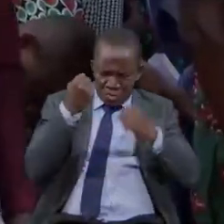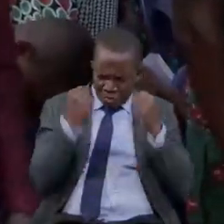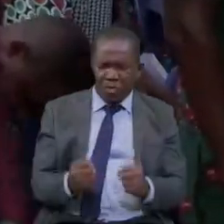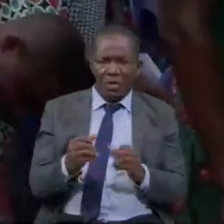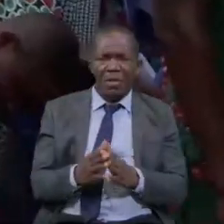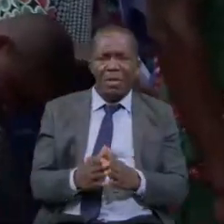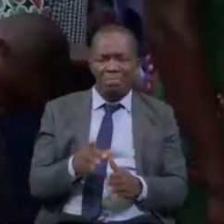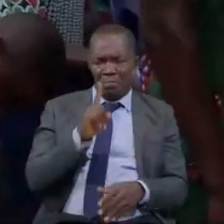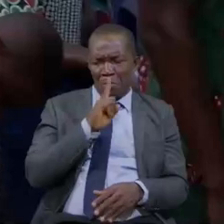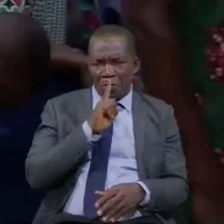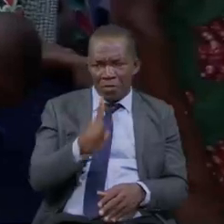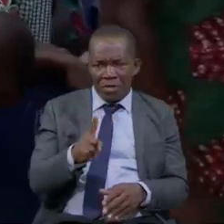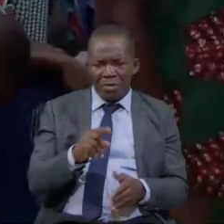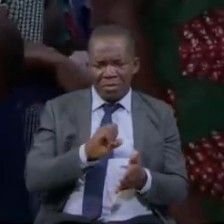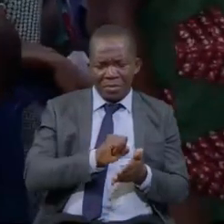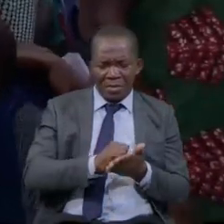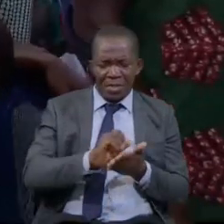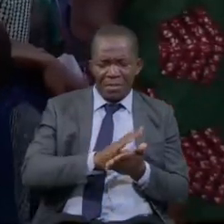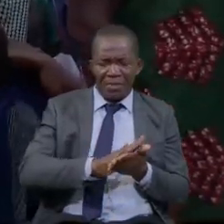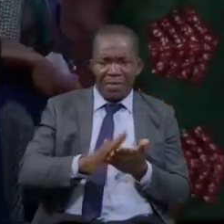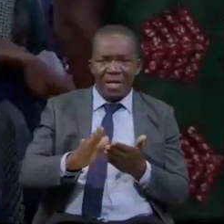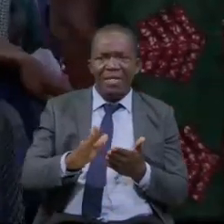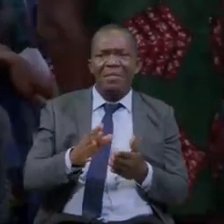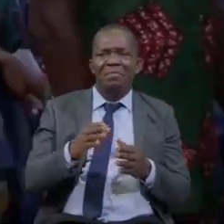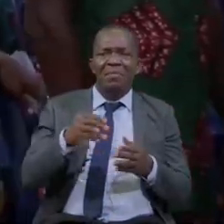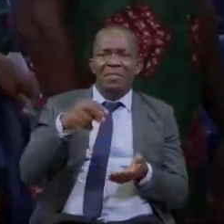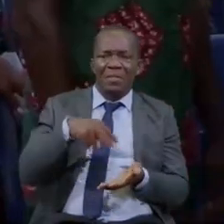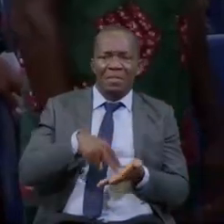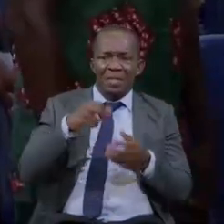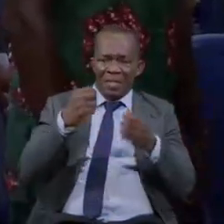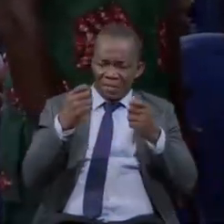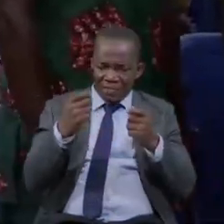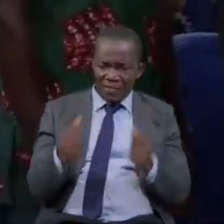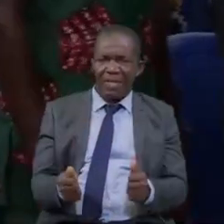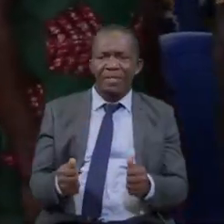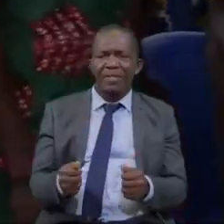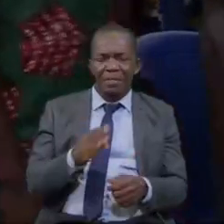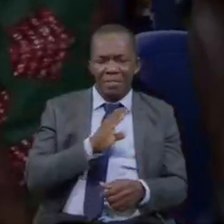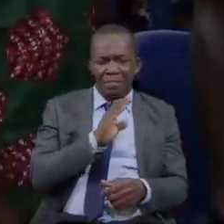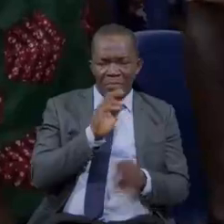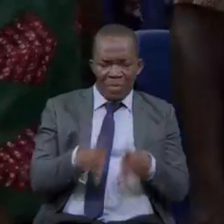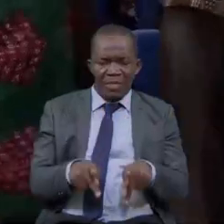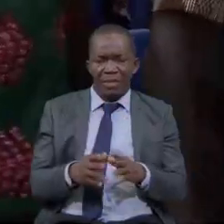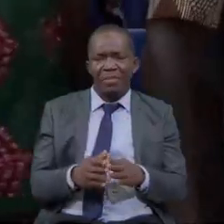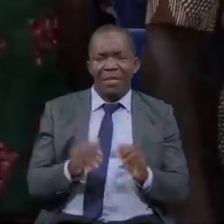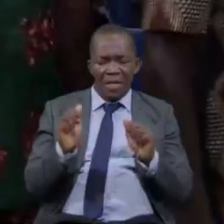vrai enfant de Dieu stable, avec un caractère stable, capable.